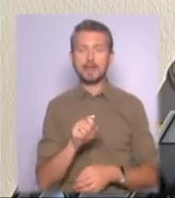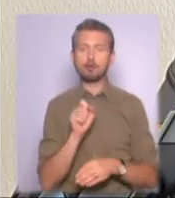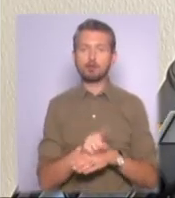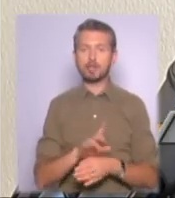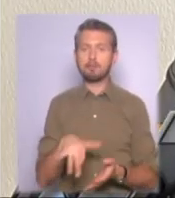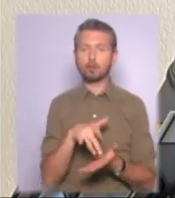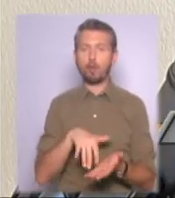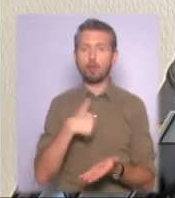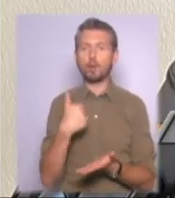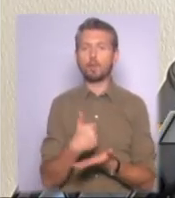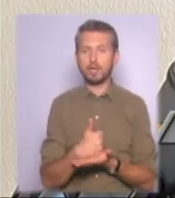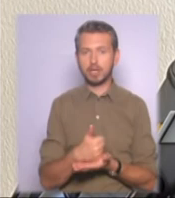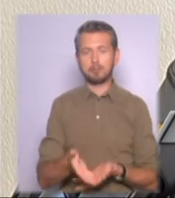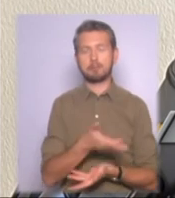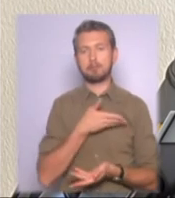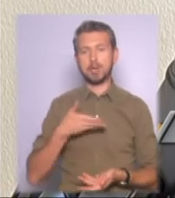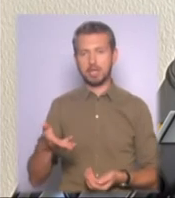голови ми